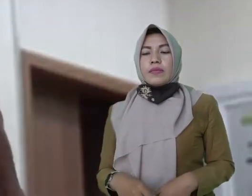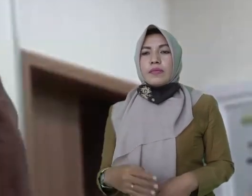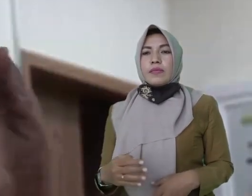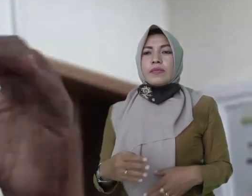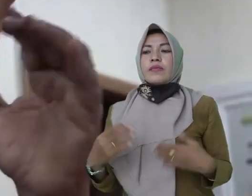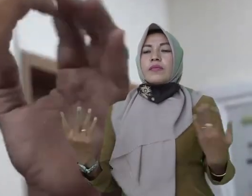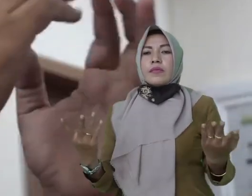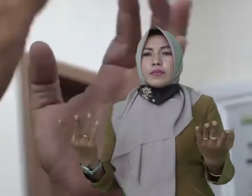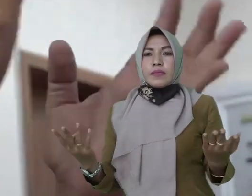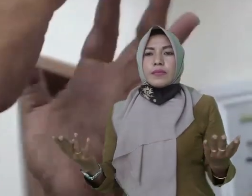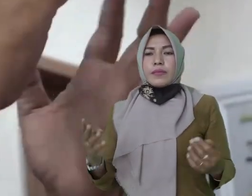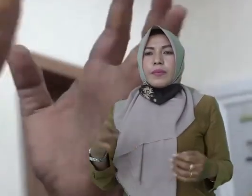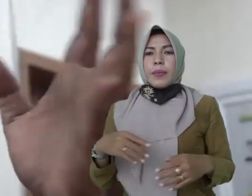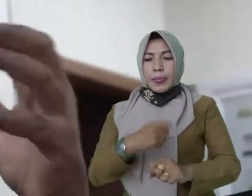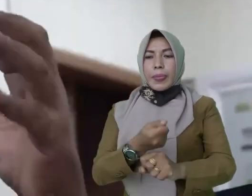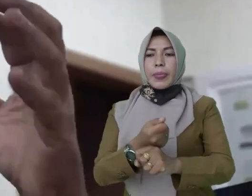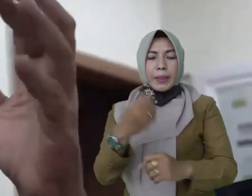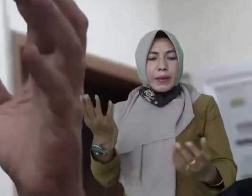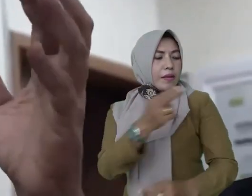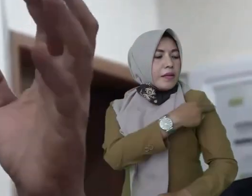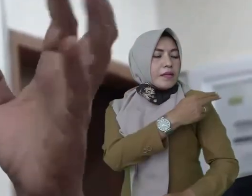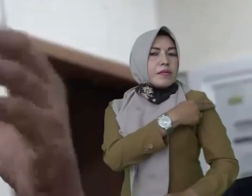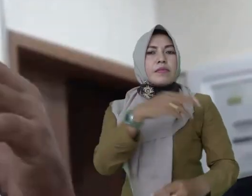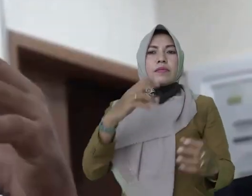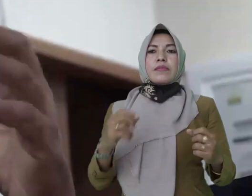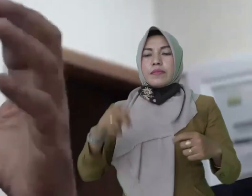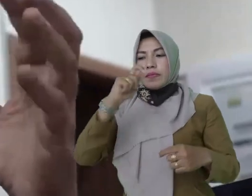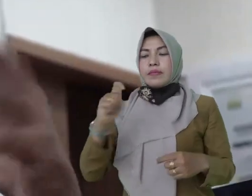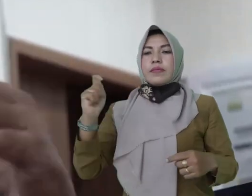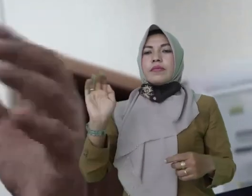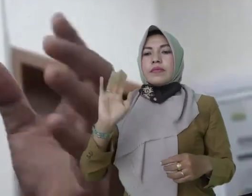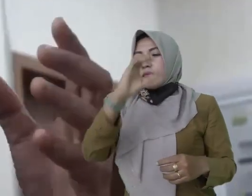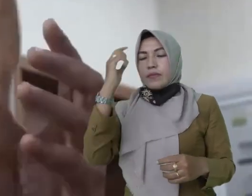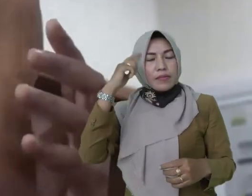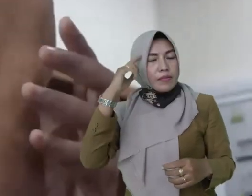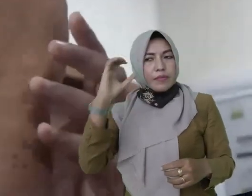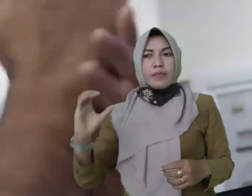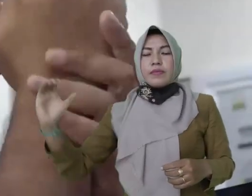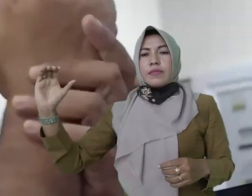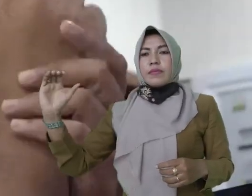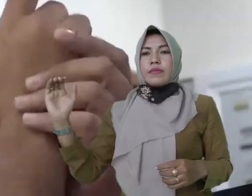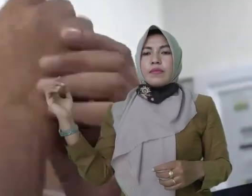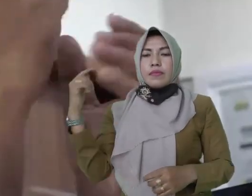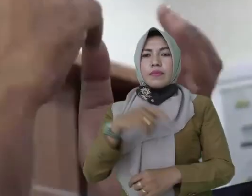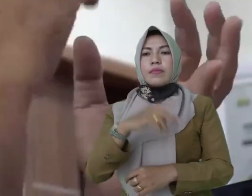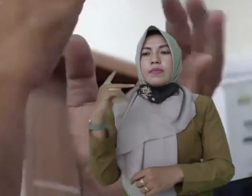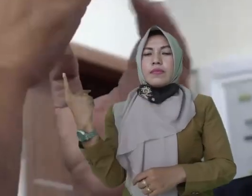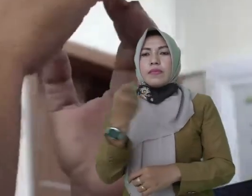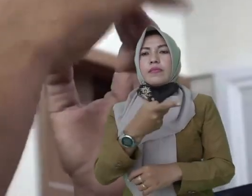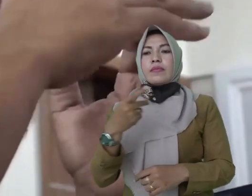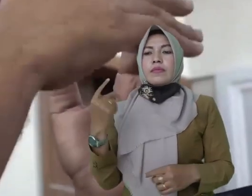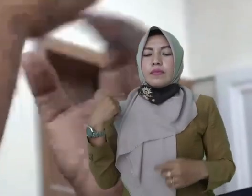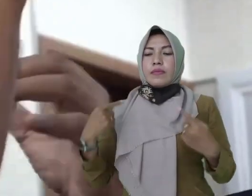dulu. Padahal demam itu banyak yang lain, bisa demam berdarah, bisa karena tifus, tapi saat ini kita pikir COVID dulu, karena dia